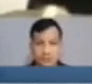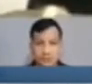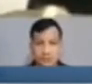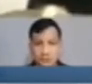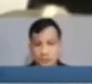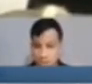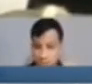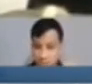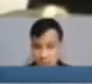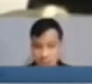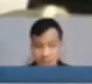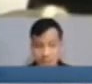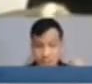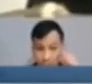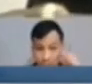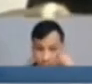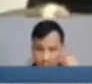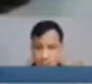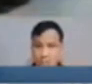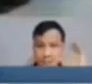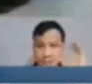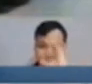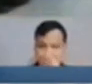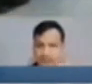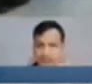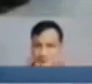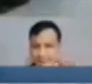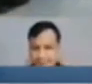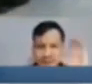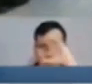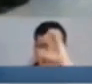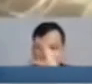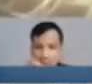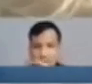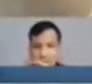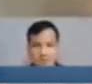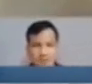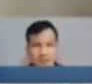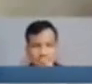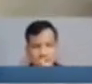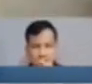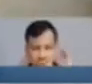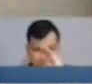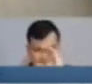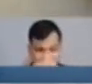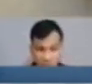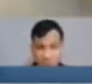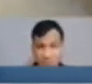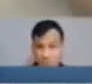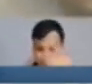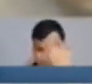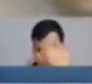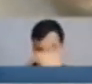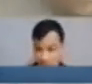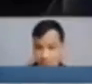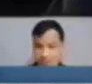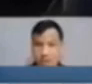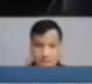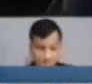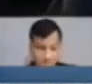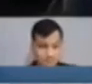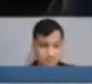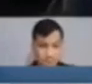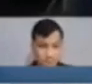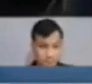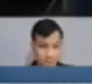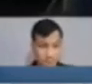under IITF regulations, dapat po 21 and above and not more than the 59. At ito po ay napakadali lang po